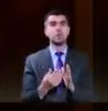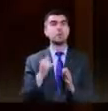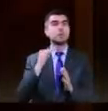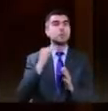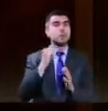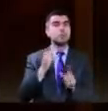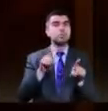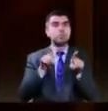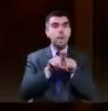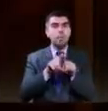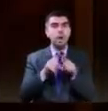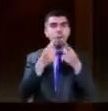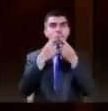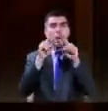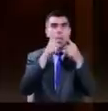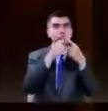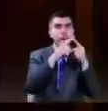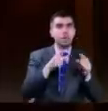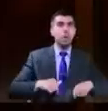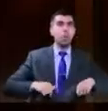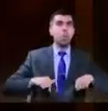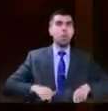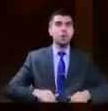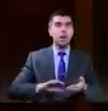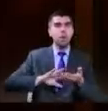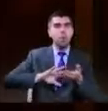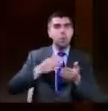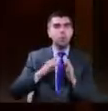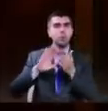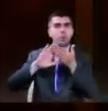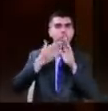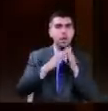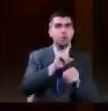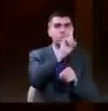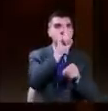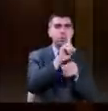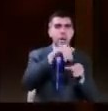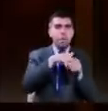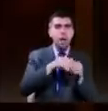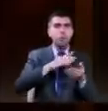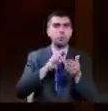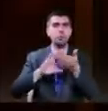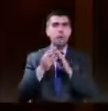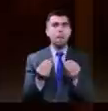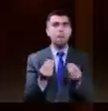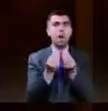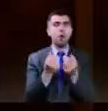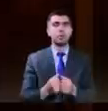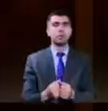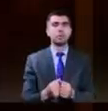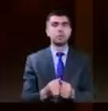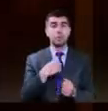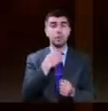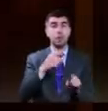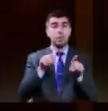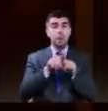مجموعة من الفاعلين من القطاعات الحكومية والمؤسسات العمومية والجماعات الترابية والمجتمع المدني والقطاع الخاص.